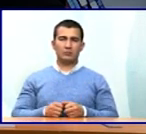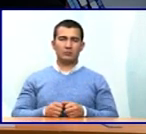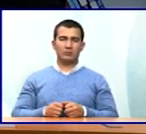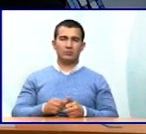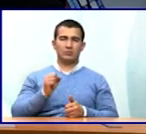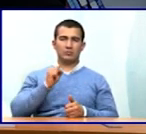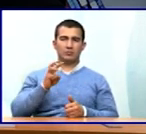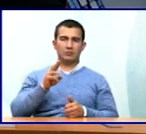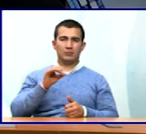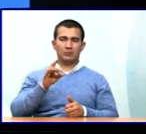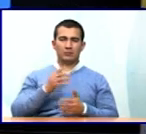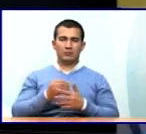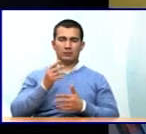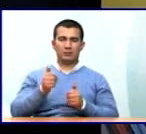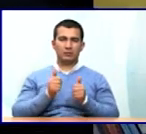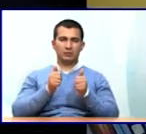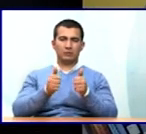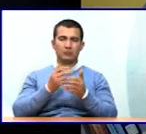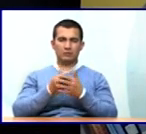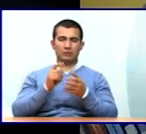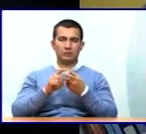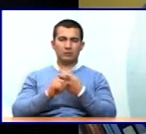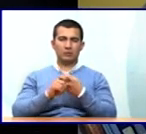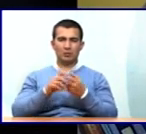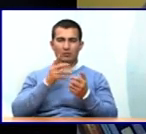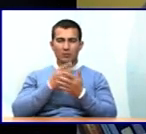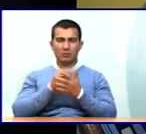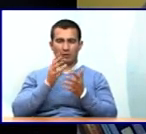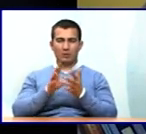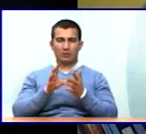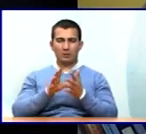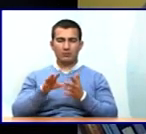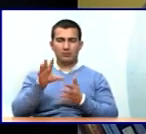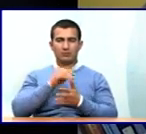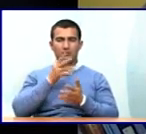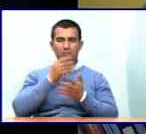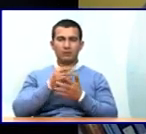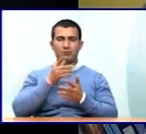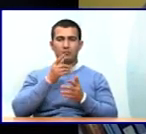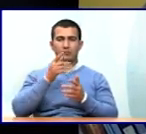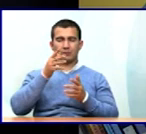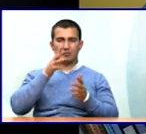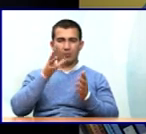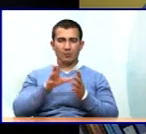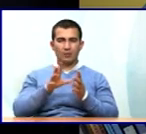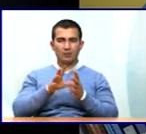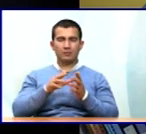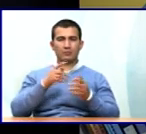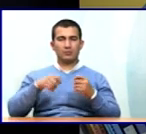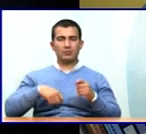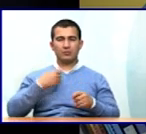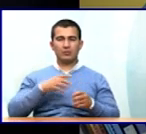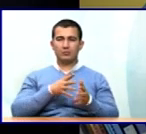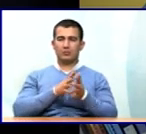Amperning fikricha parallel o'tkazgichlarning o'zaro ta'siri ulardan oqayotgan tokning yo'nalishiga bog'liq. Bu